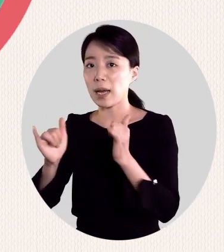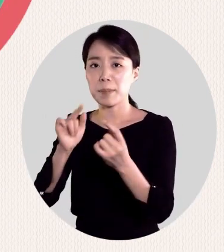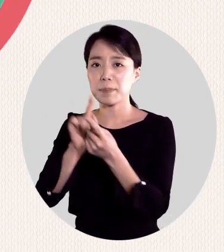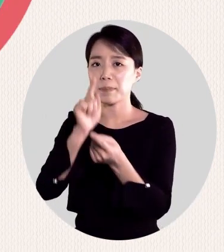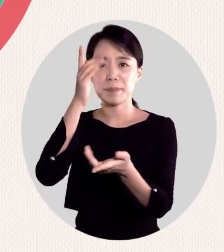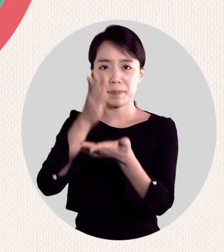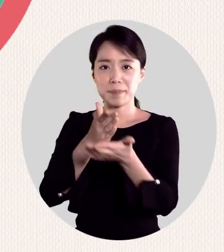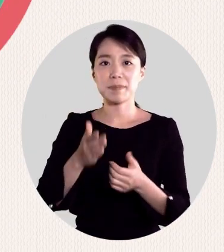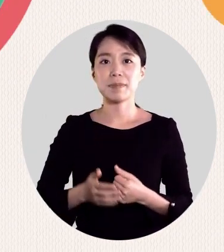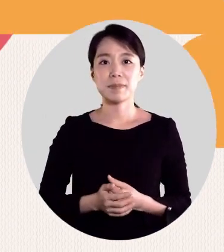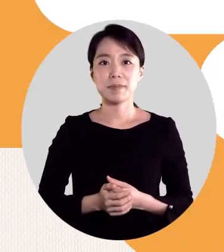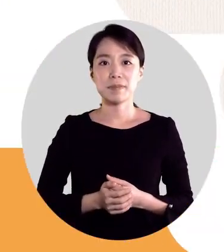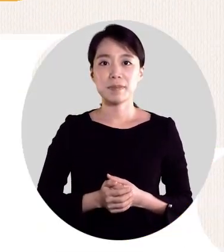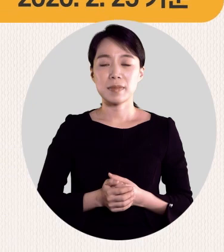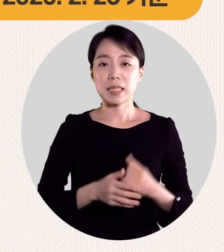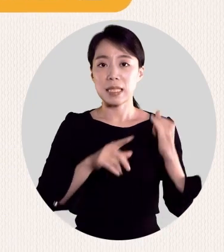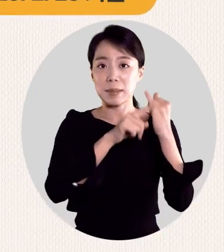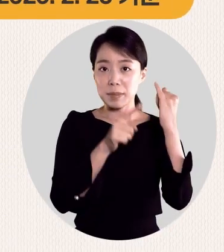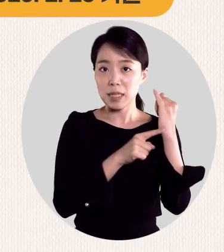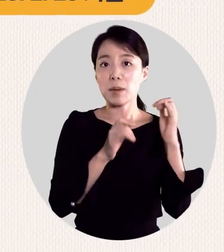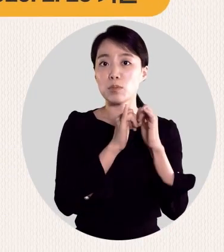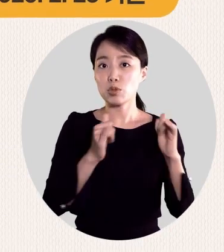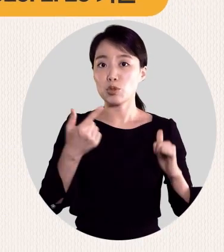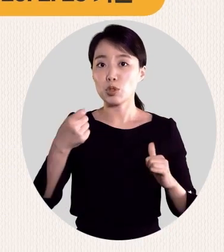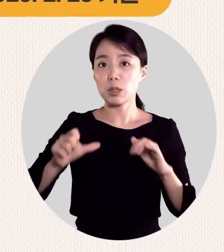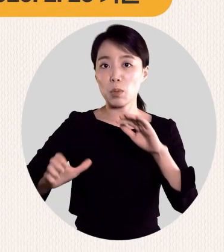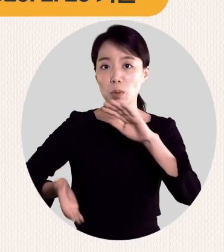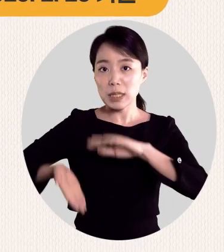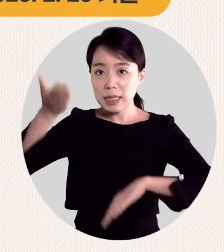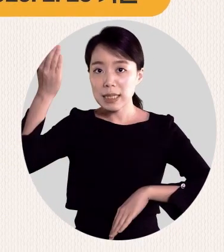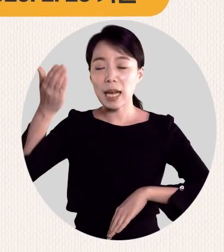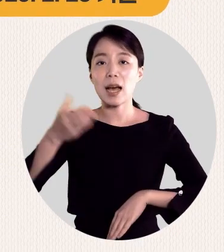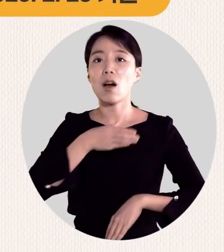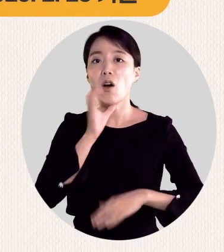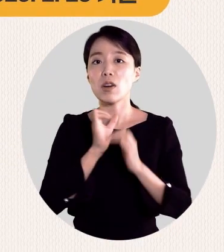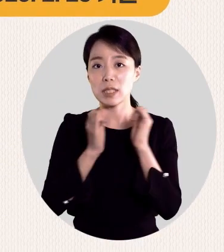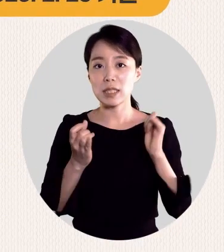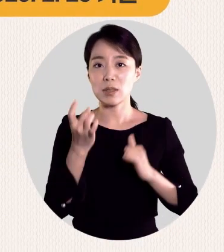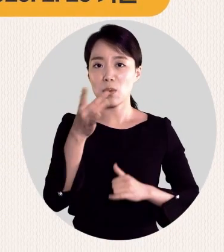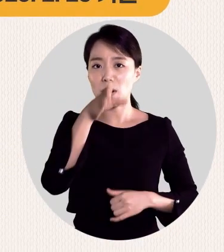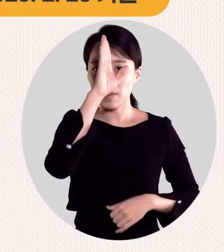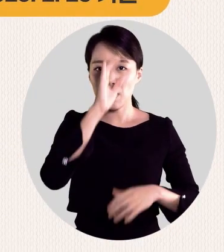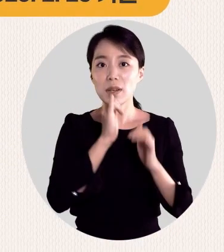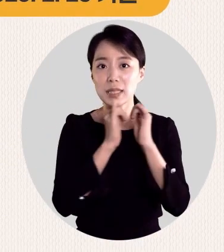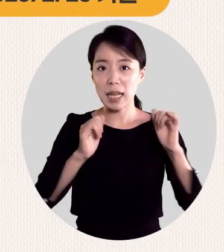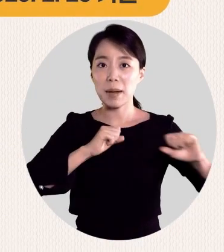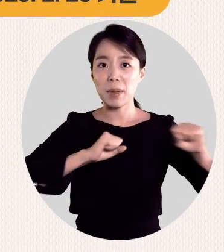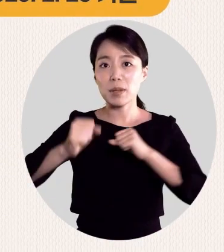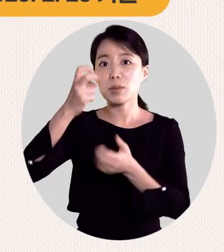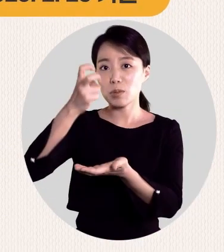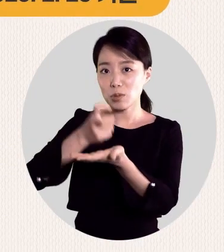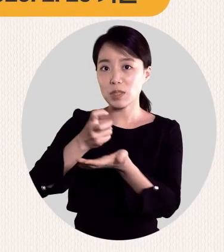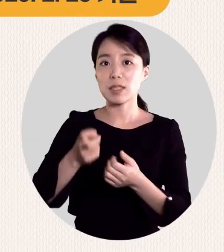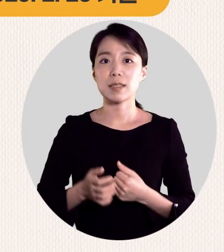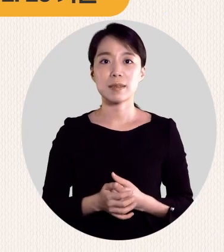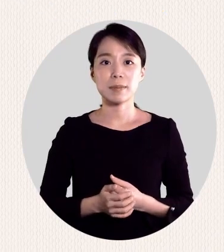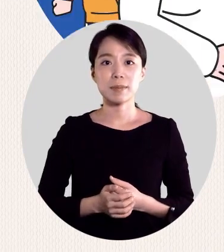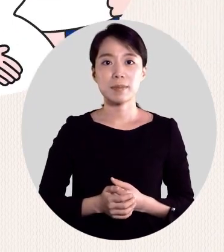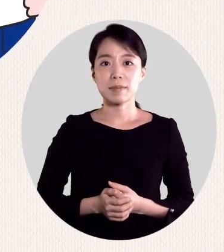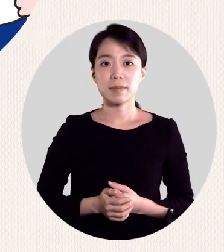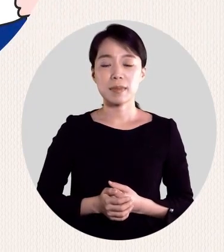접촉을 피해주세요. 임신부, 65세 이상 어르신, 만성질환자 등 고위험군